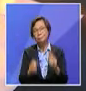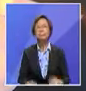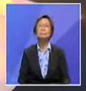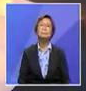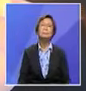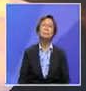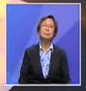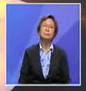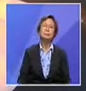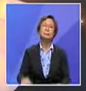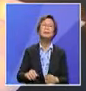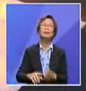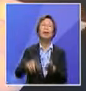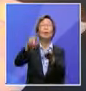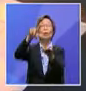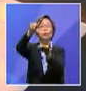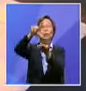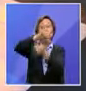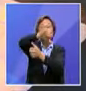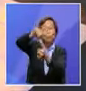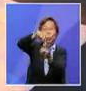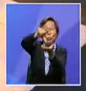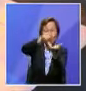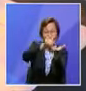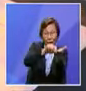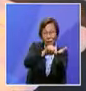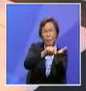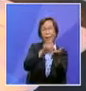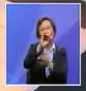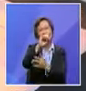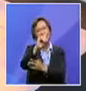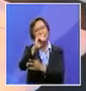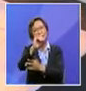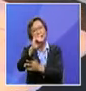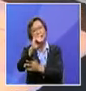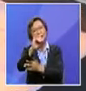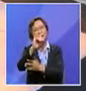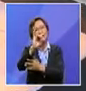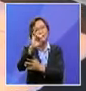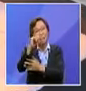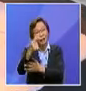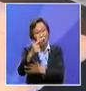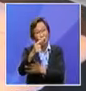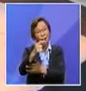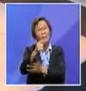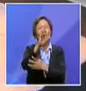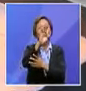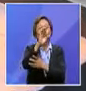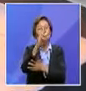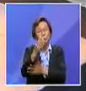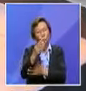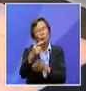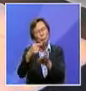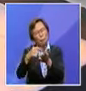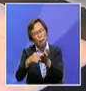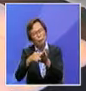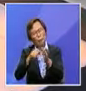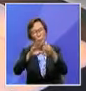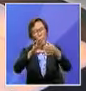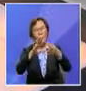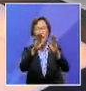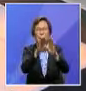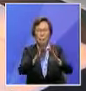Dalam social media ini, ya. Ada waktunya bahasa-bahasa yang digunakan. Ini saya nak